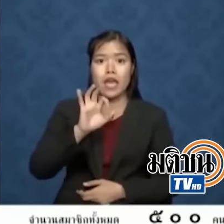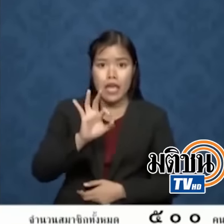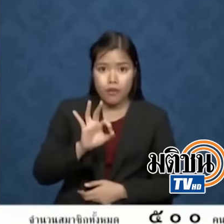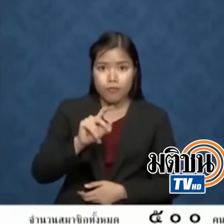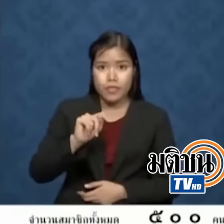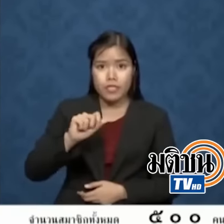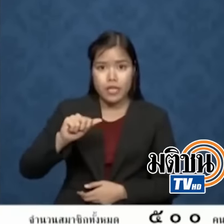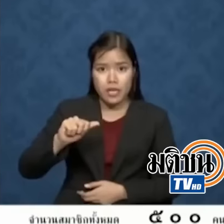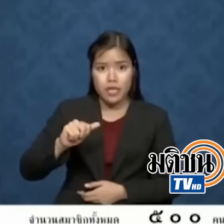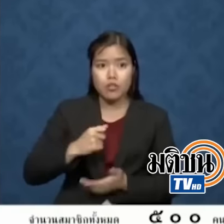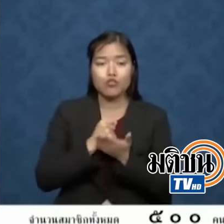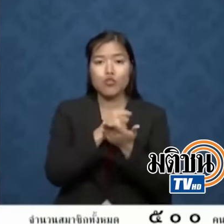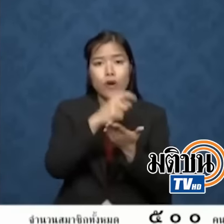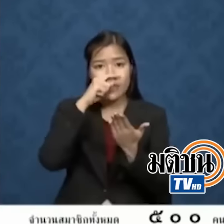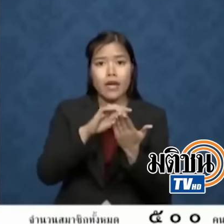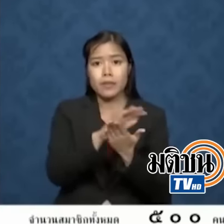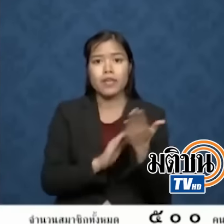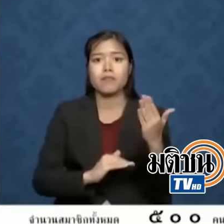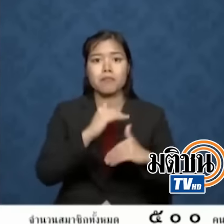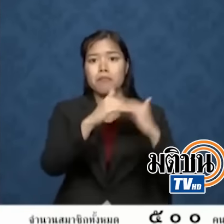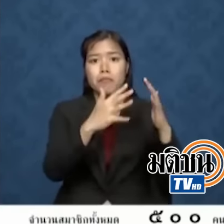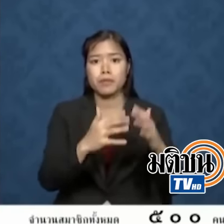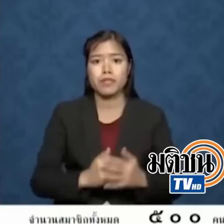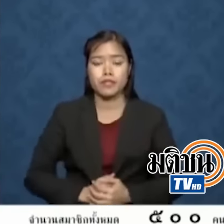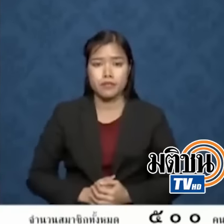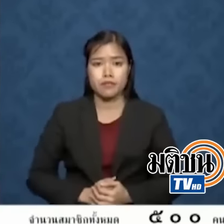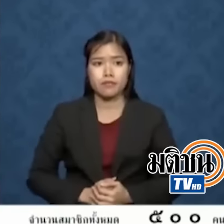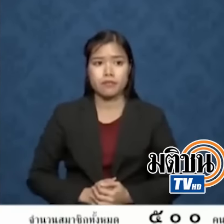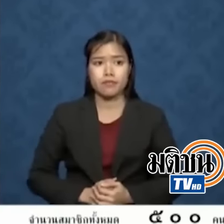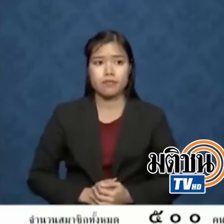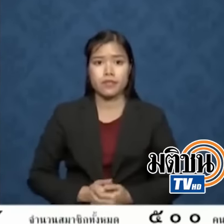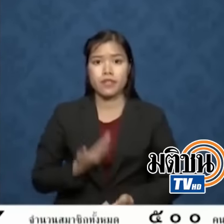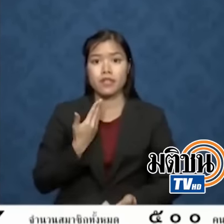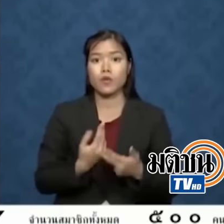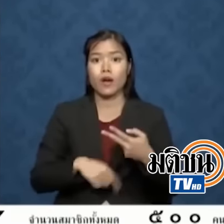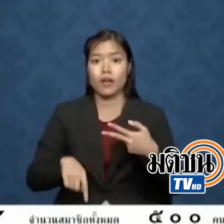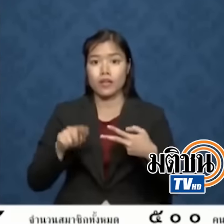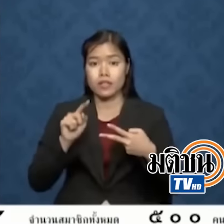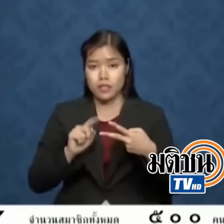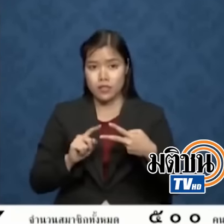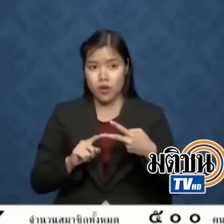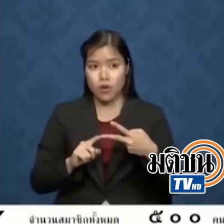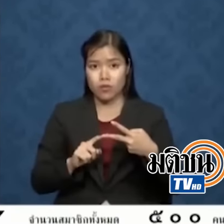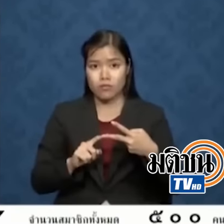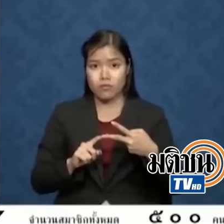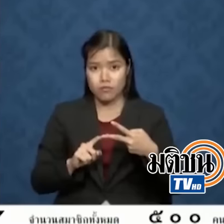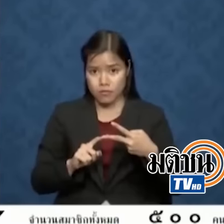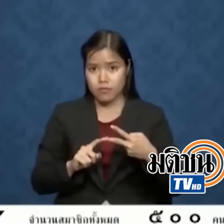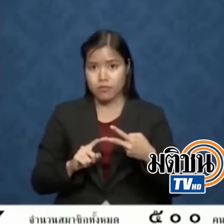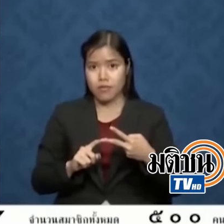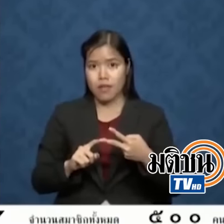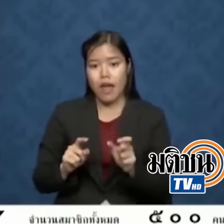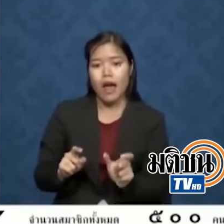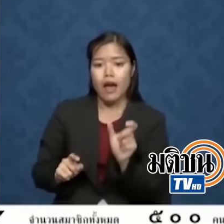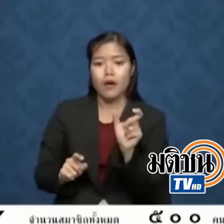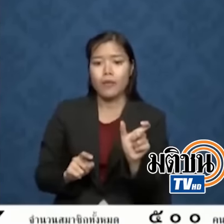ยหรือประเด็นที่2ครับข้อเสียที่2คือการใช้ค่าแบบนั้นมาแสดงมัน